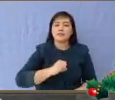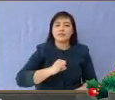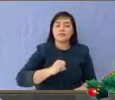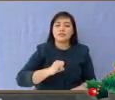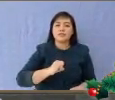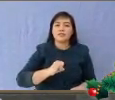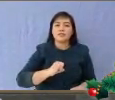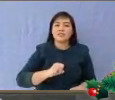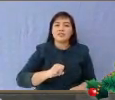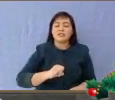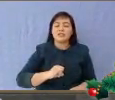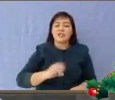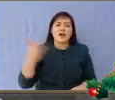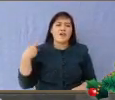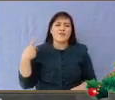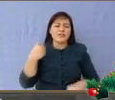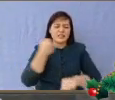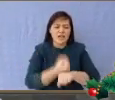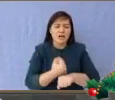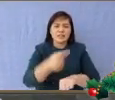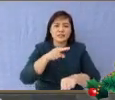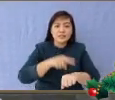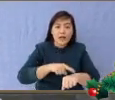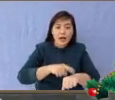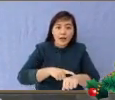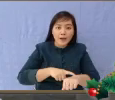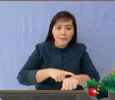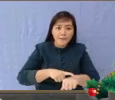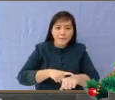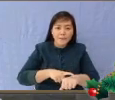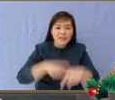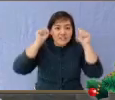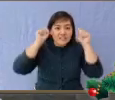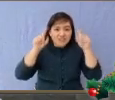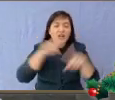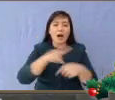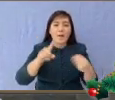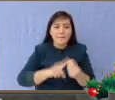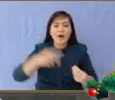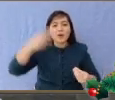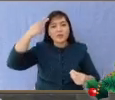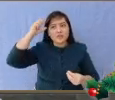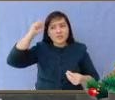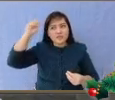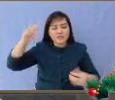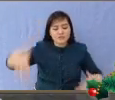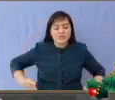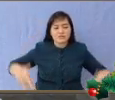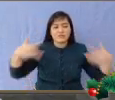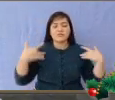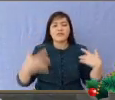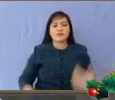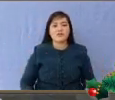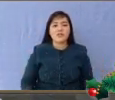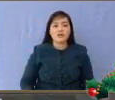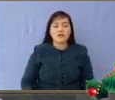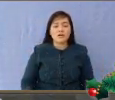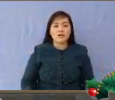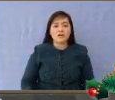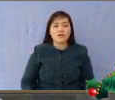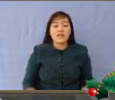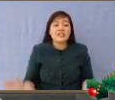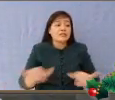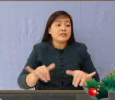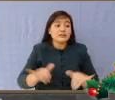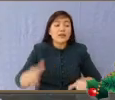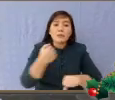in life. Yun po yung mga bagay na nagpalapit kay David mas lalo pa sa Panginoon, sapagkat nakita po niya na